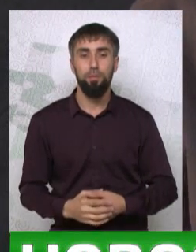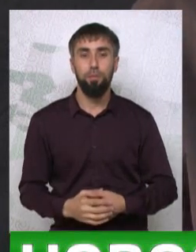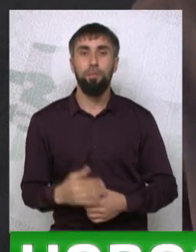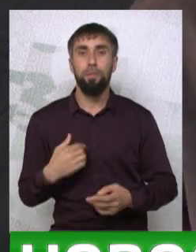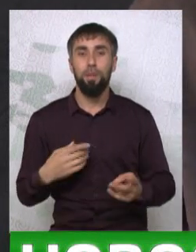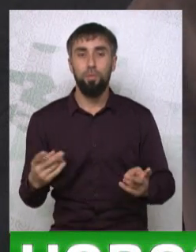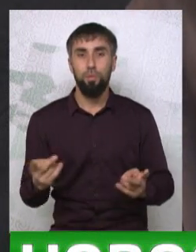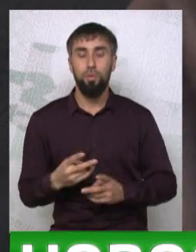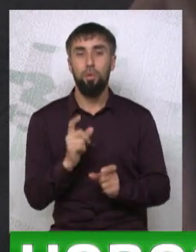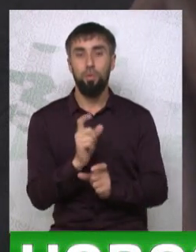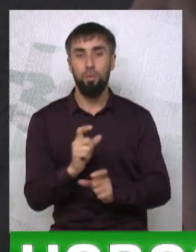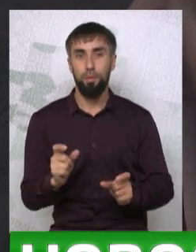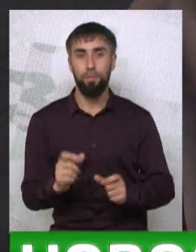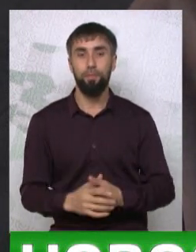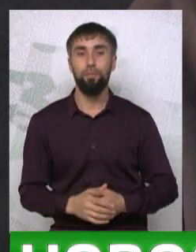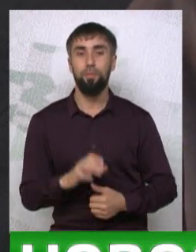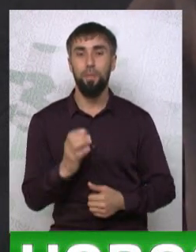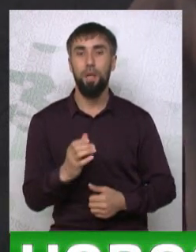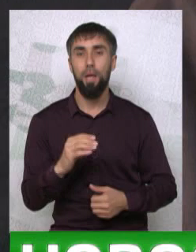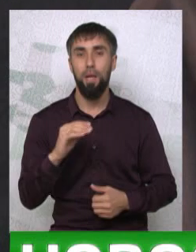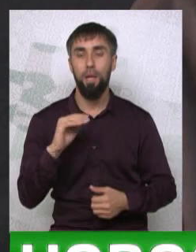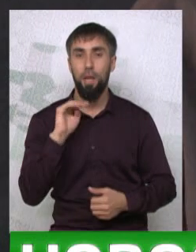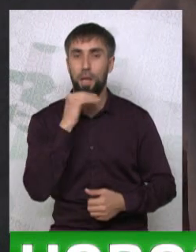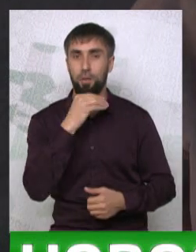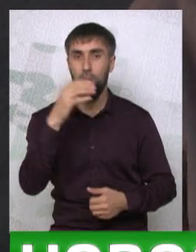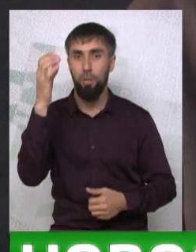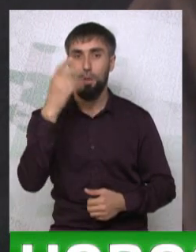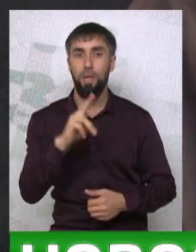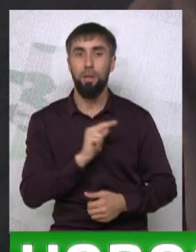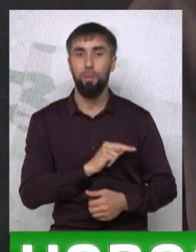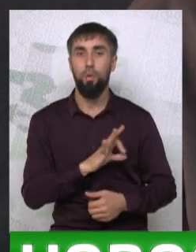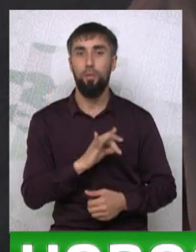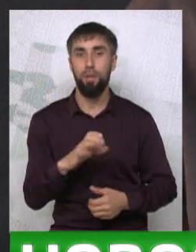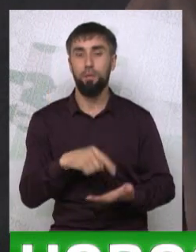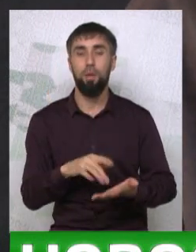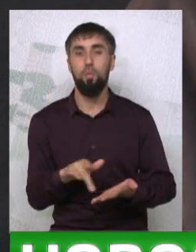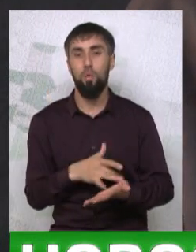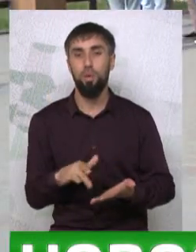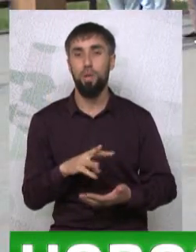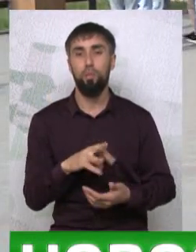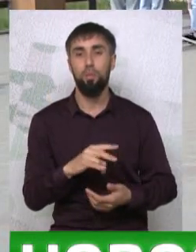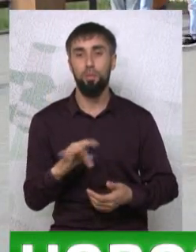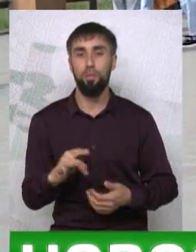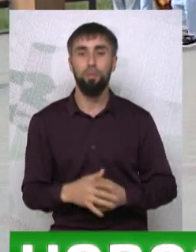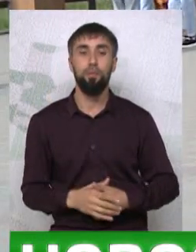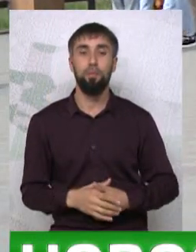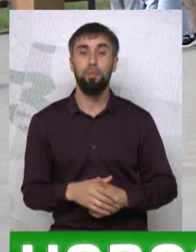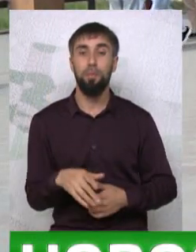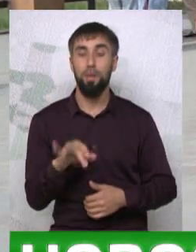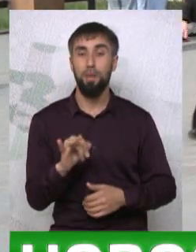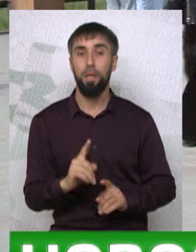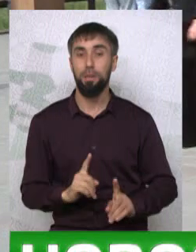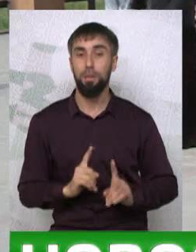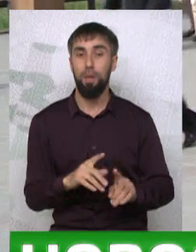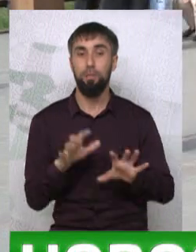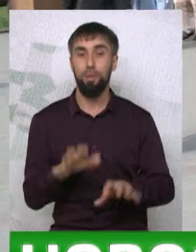Нам нужны люди с экономическим образованием для работы в офисе. Это как бухгалтер и менеджер. Прошелся по павильонам и